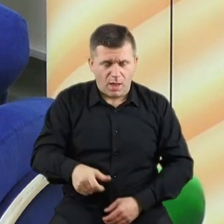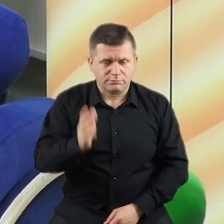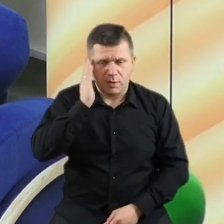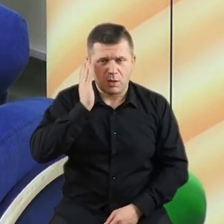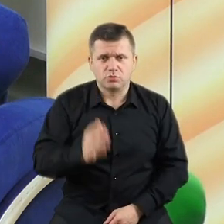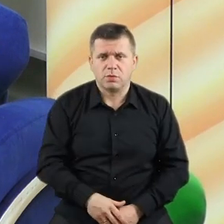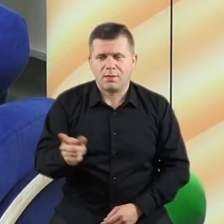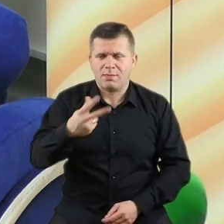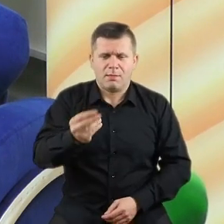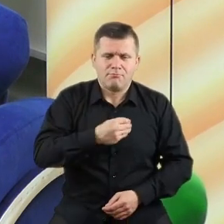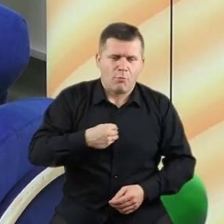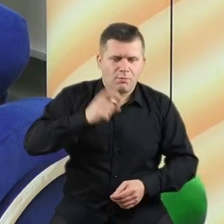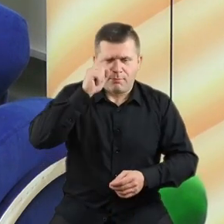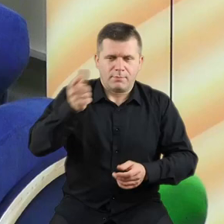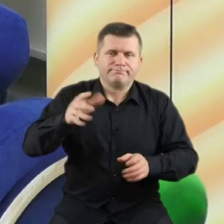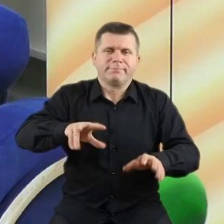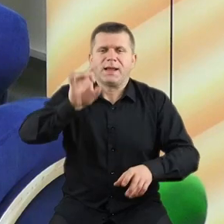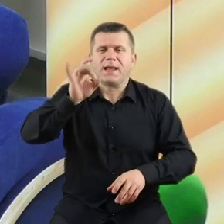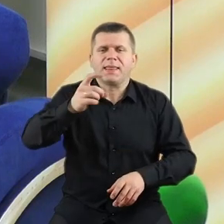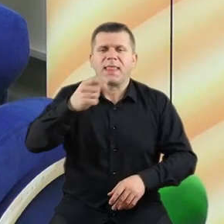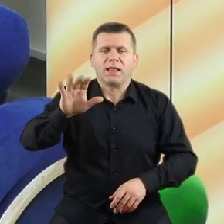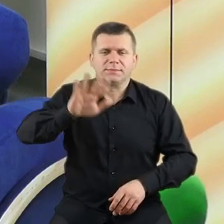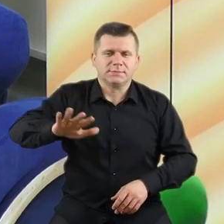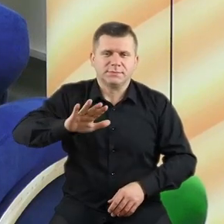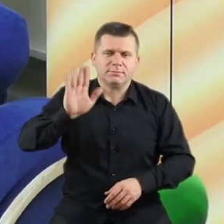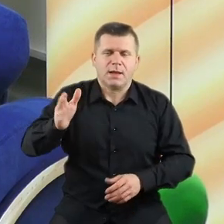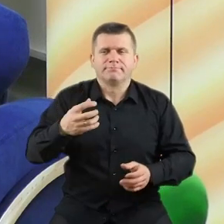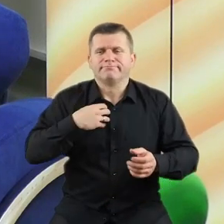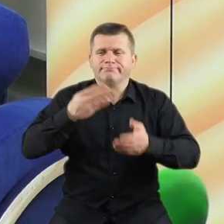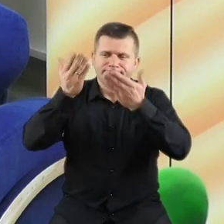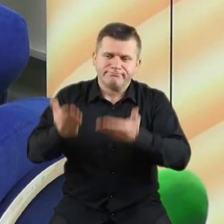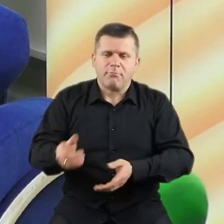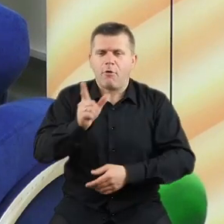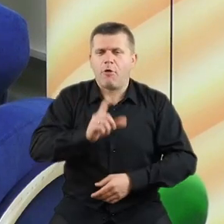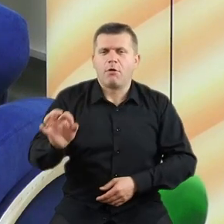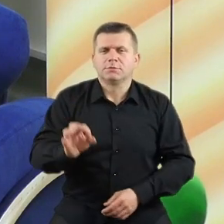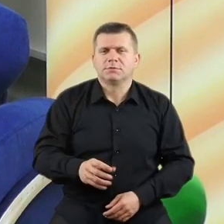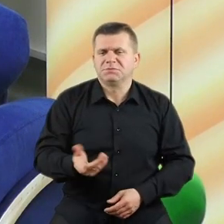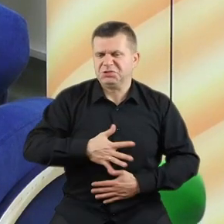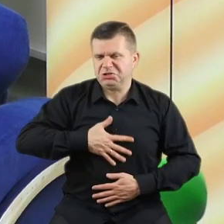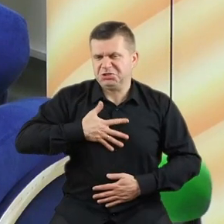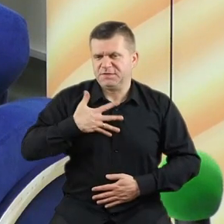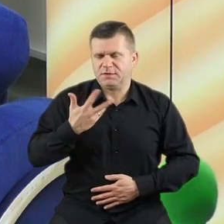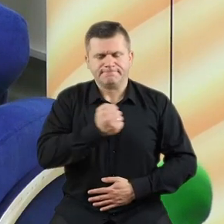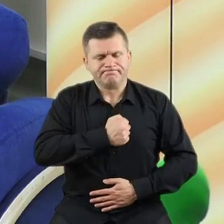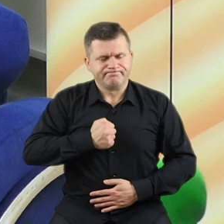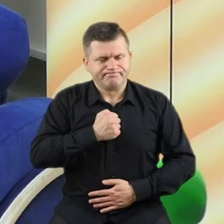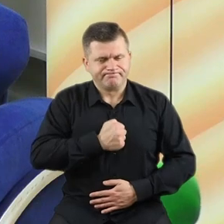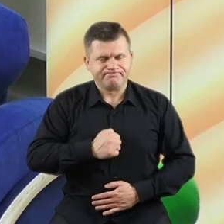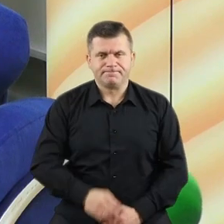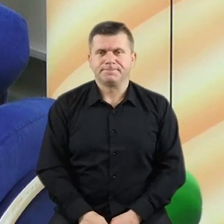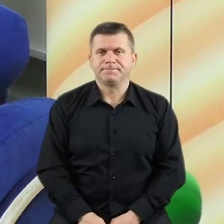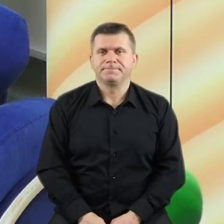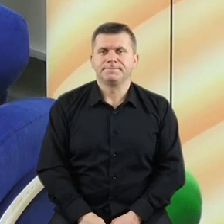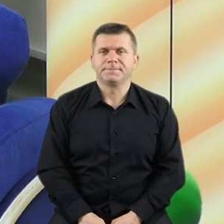tak naprawdę, ani Polakiem, ani Niemcem, tylko gdańszczaninem i ma naprawdę takie losy bardzo dziwne i smutne,